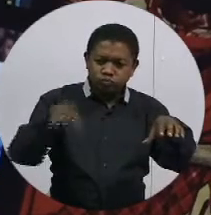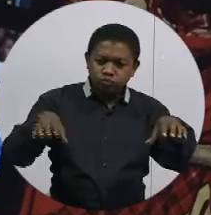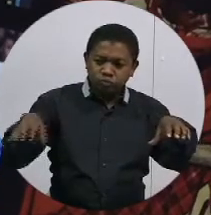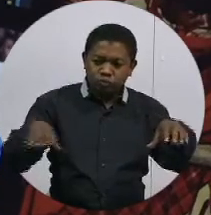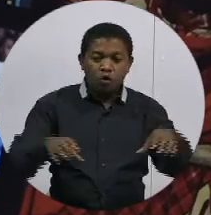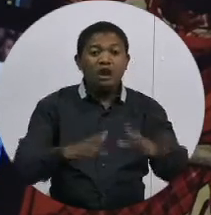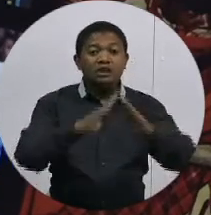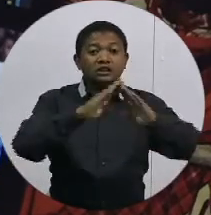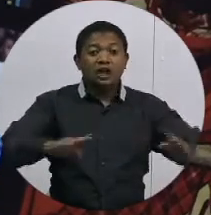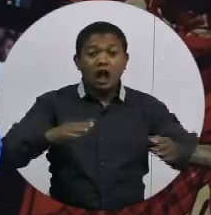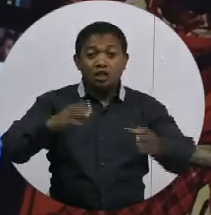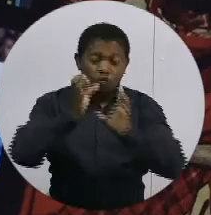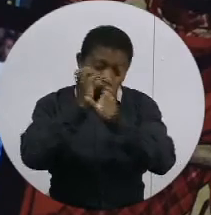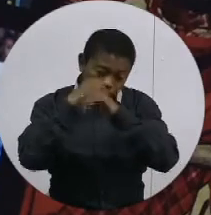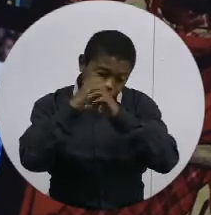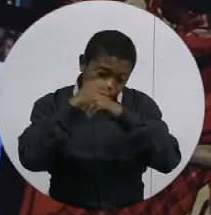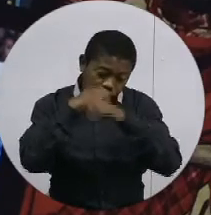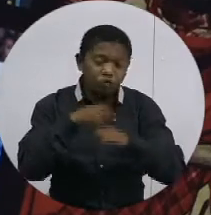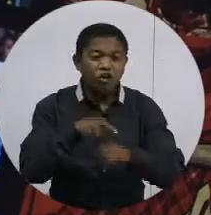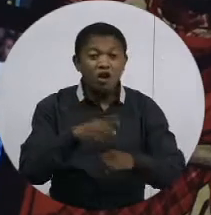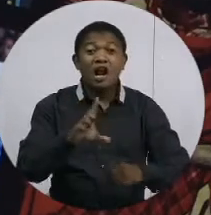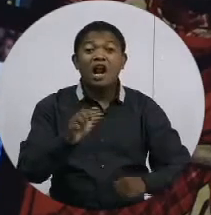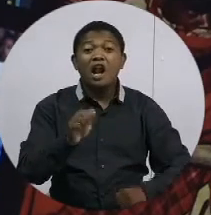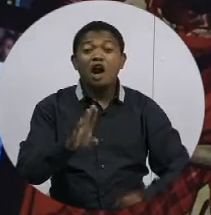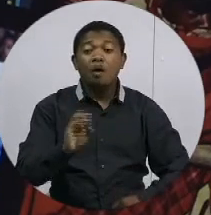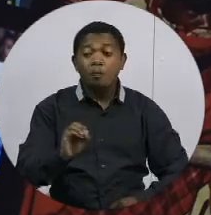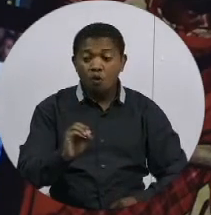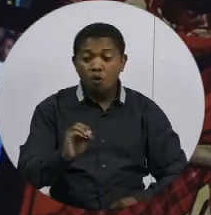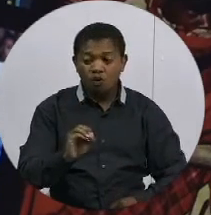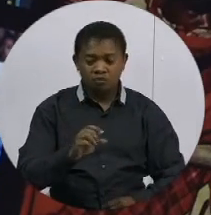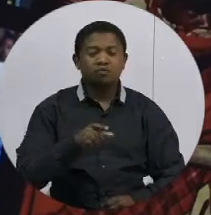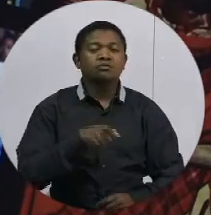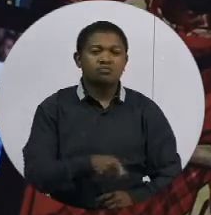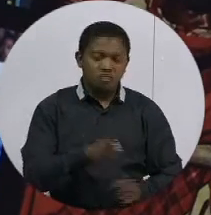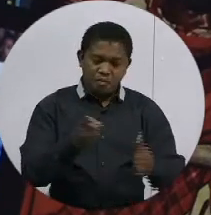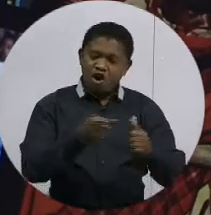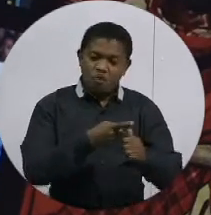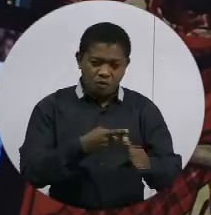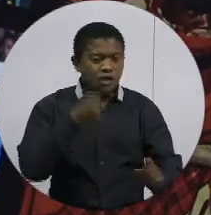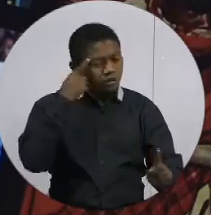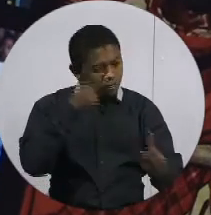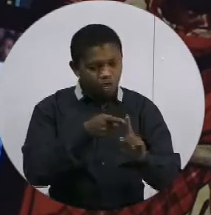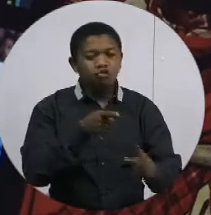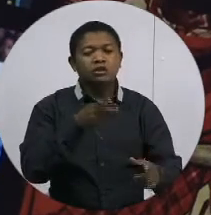Ny anisany atongavana amin'izay a, ary izay no tsara atao hoe